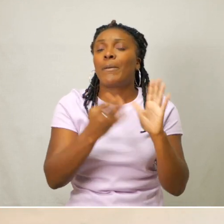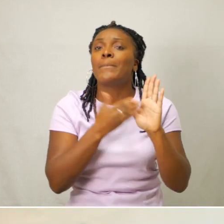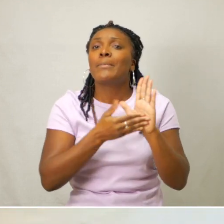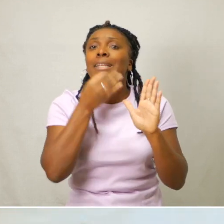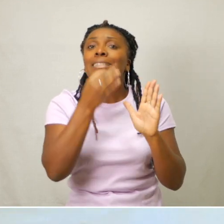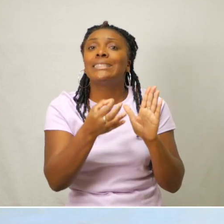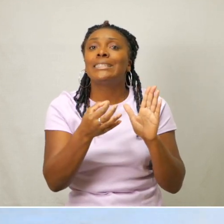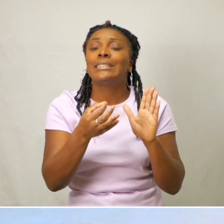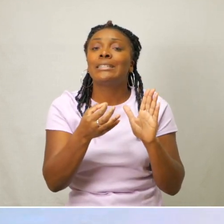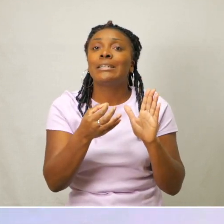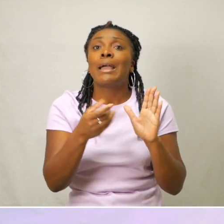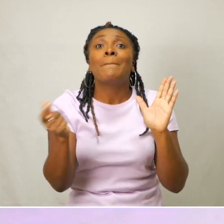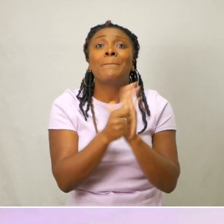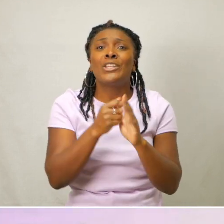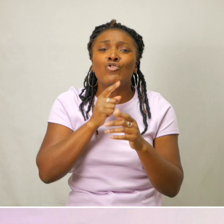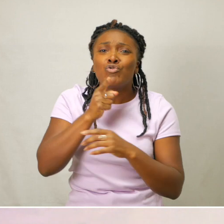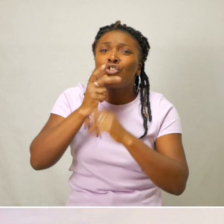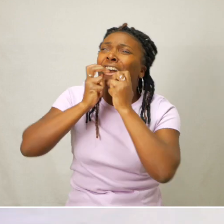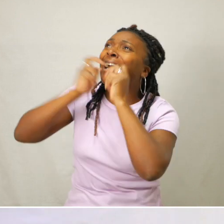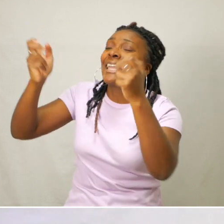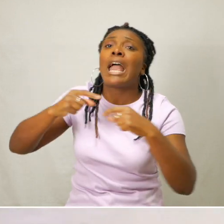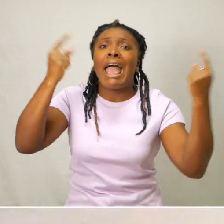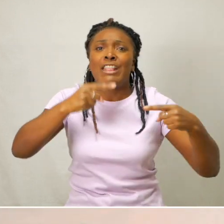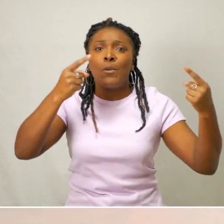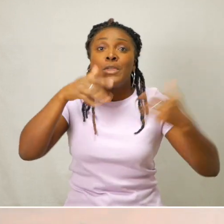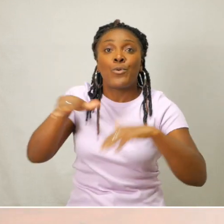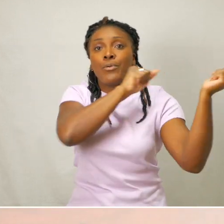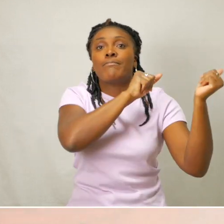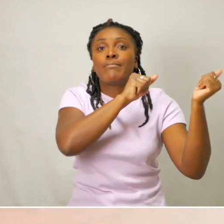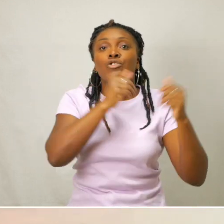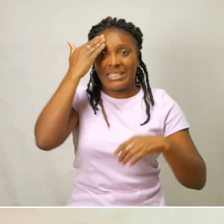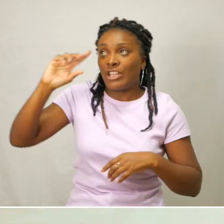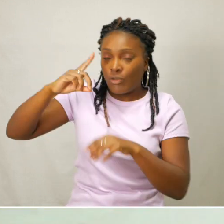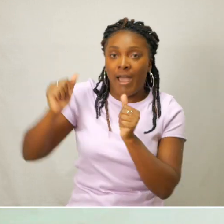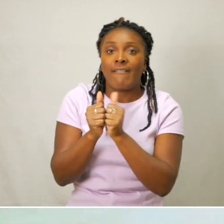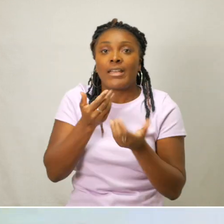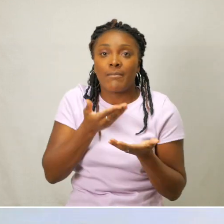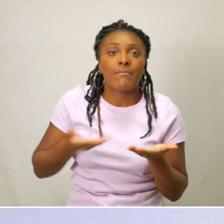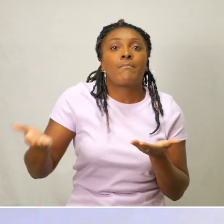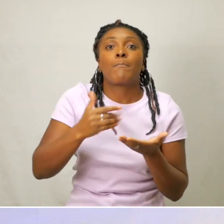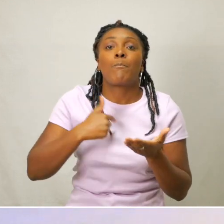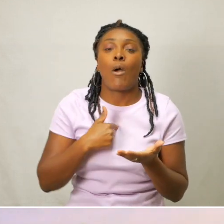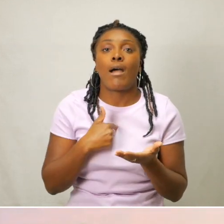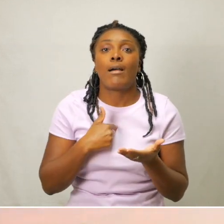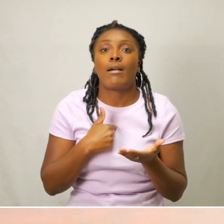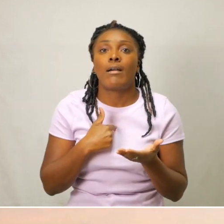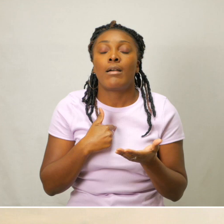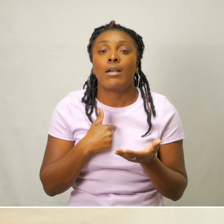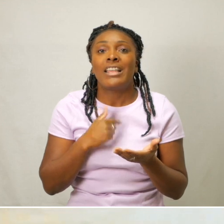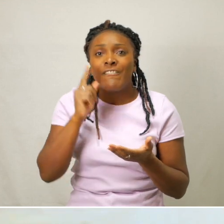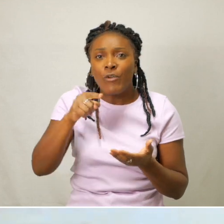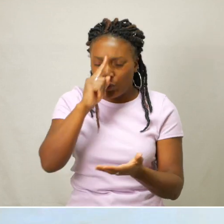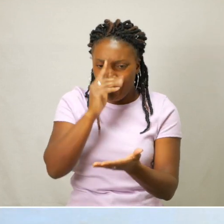reculent au jour où je crie. Je sais que Dieu est pour moi. » Et j'aimerais qu'aujourd'hui, tu puisses réactiver ta foi